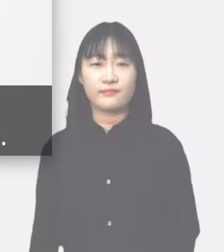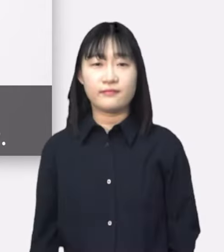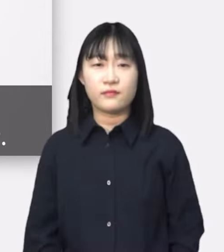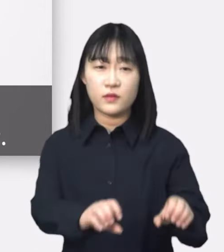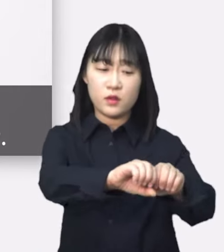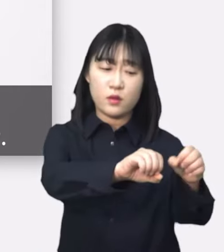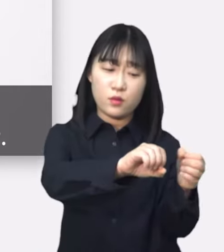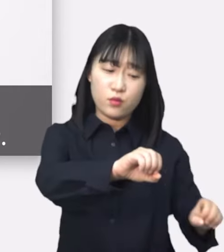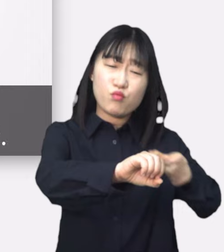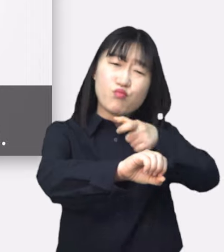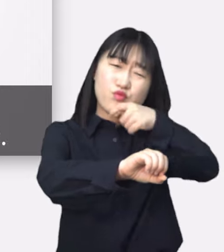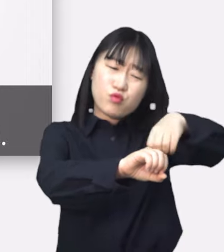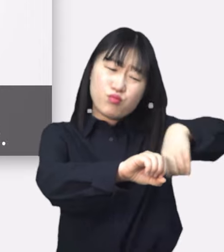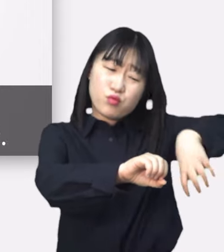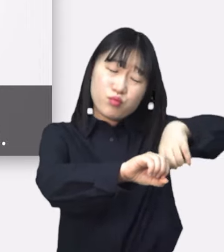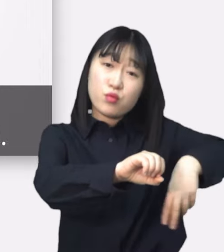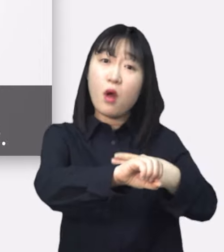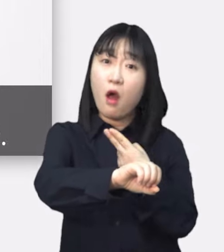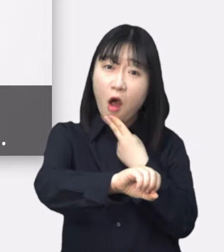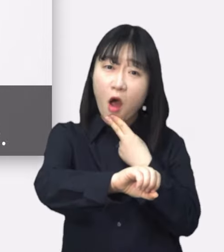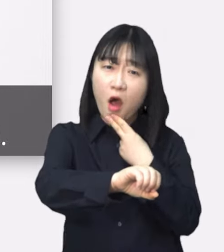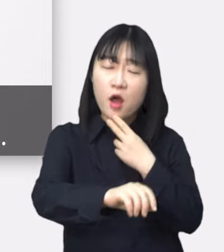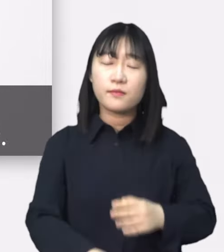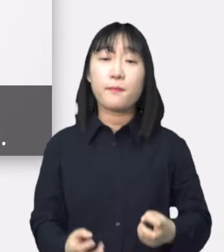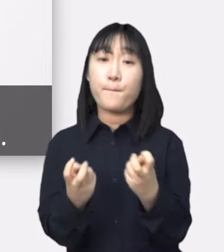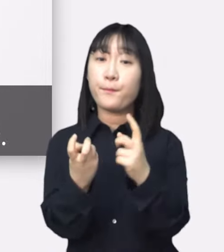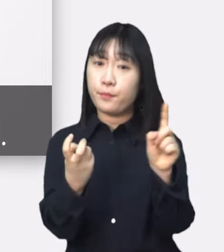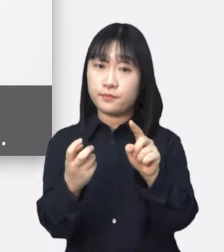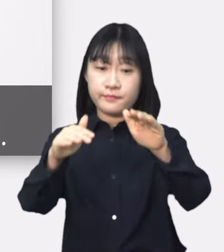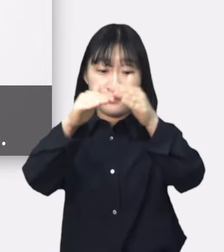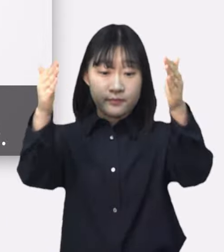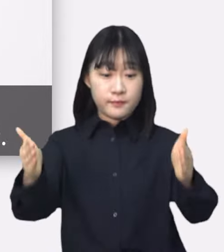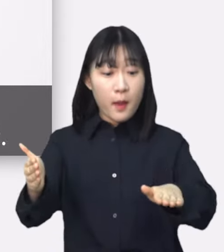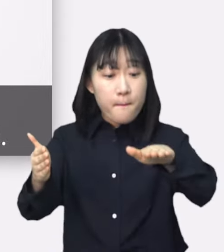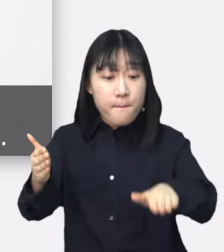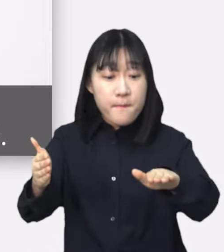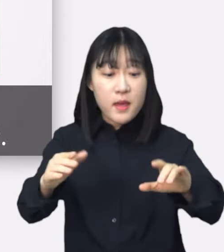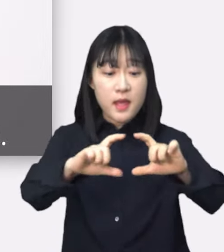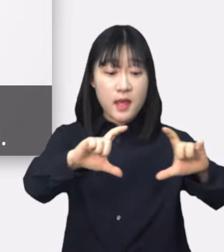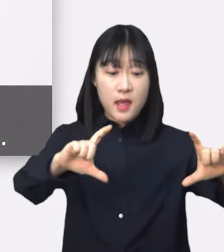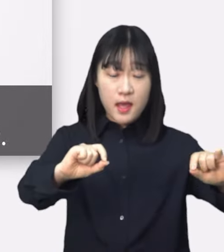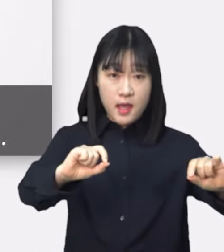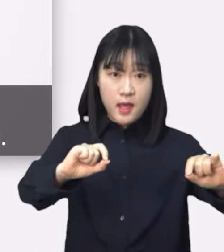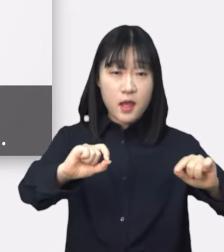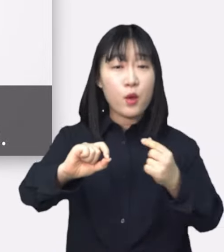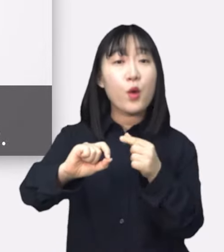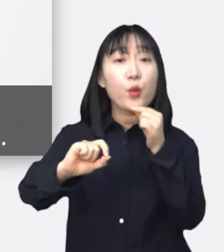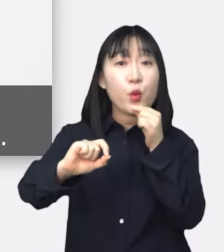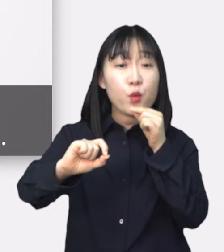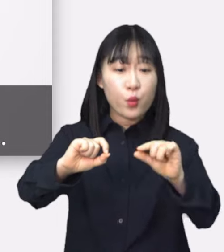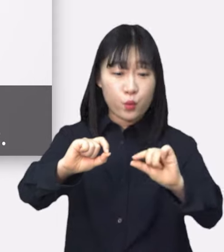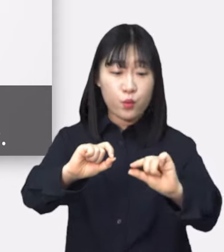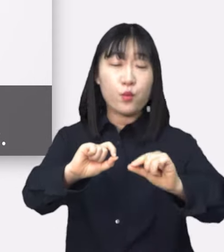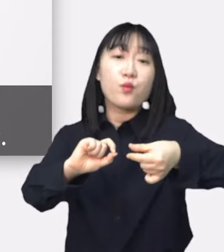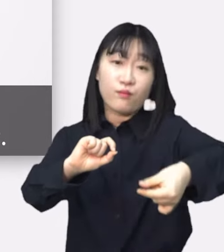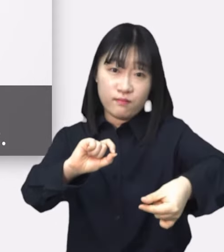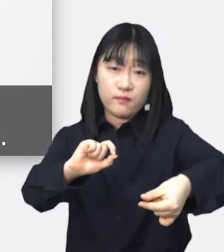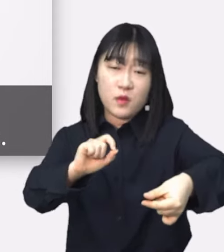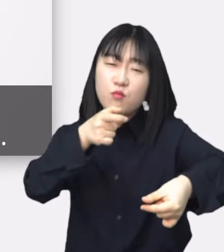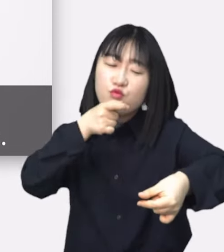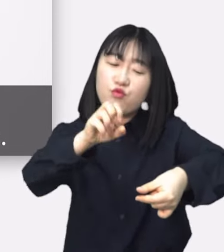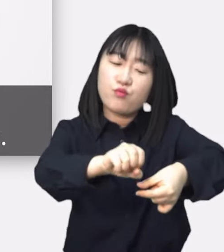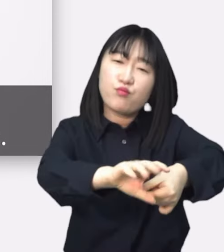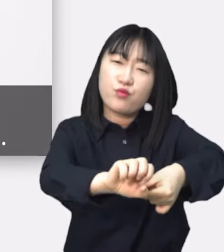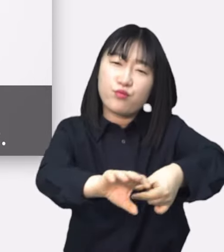배수 동작이 안될 경우에는 잔수호스로 물을 제거해 주세요. 잔수호스로 물이